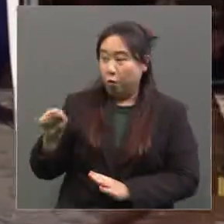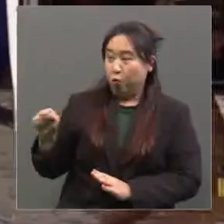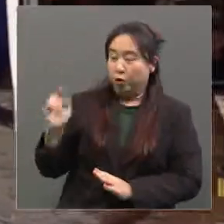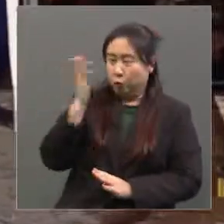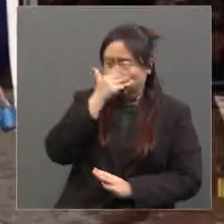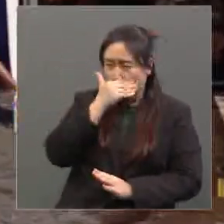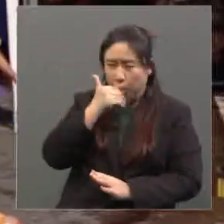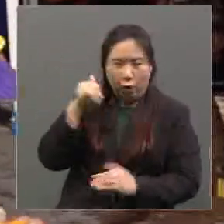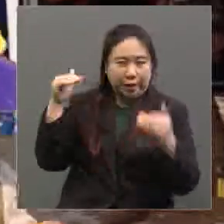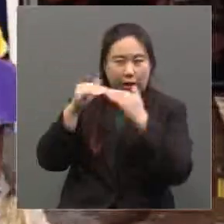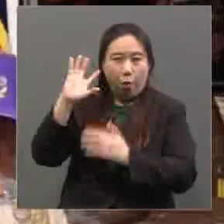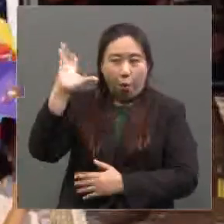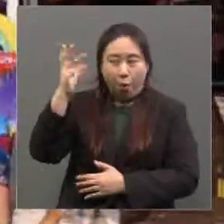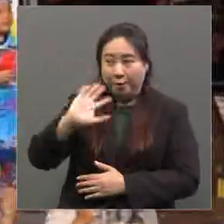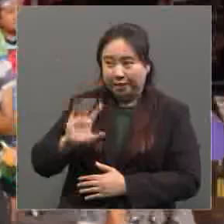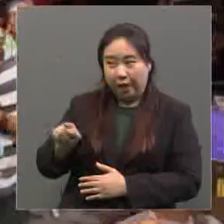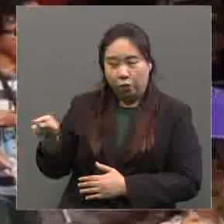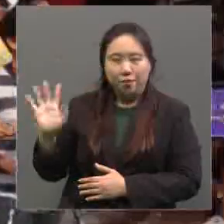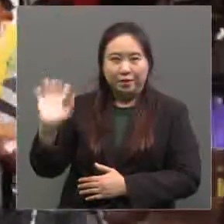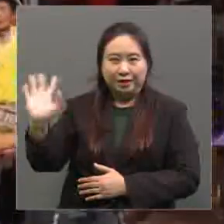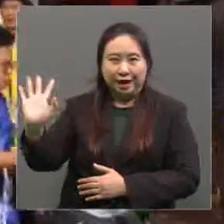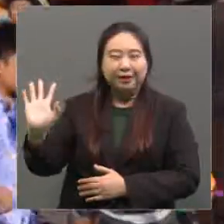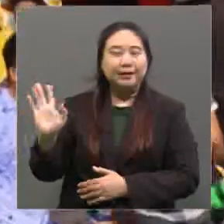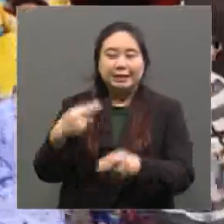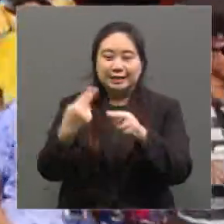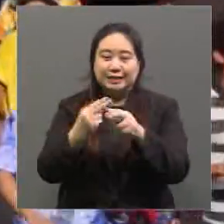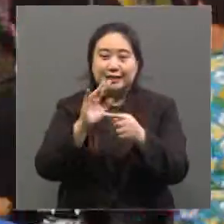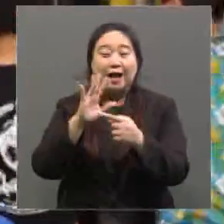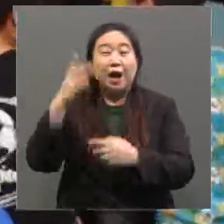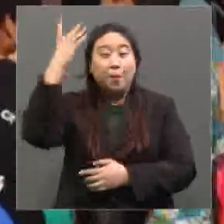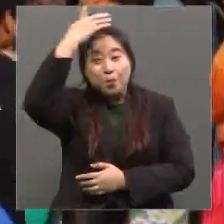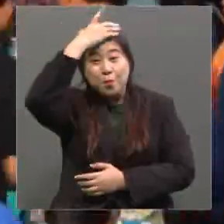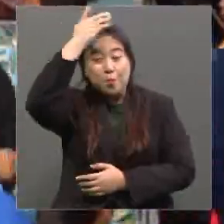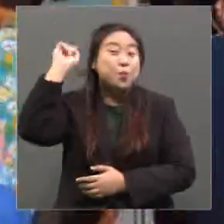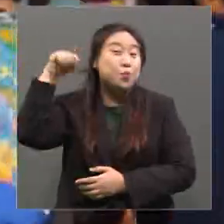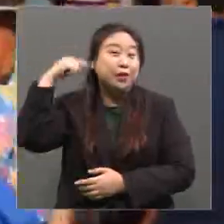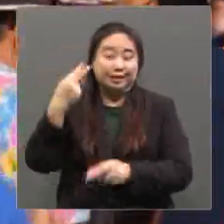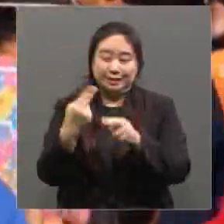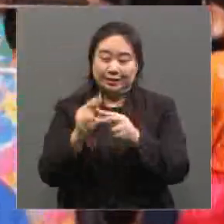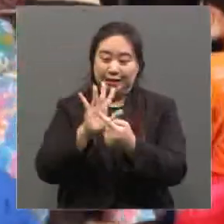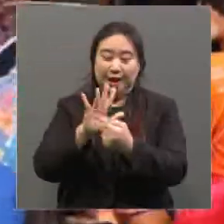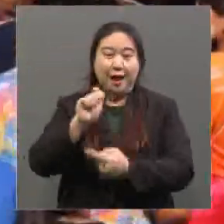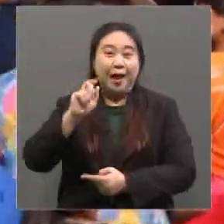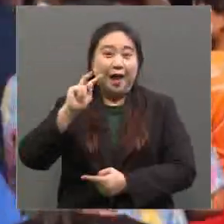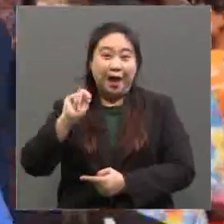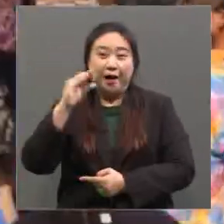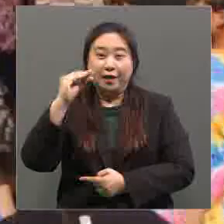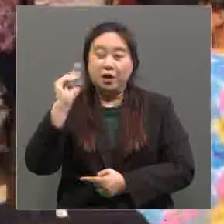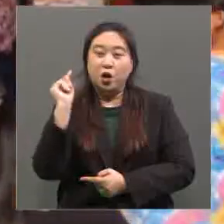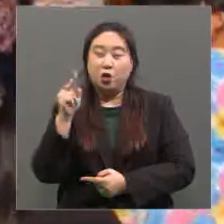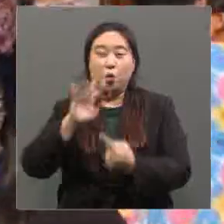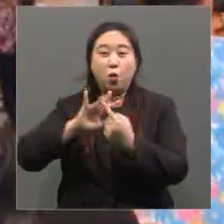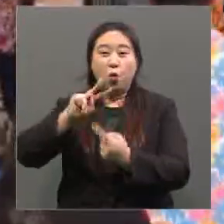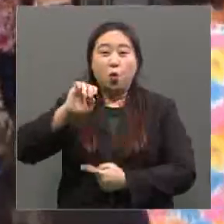คุณฮะไม่ใช่แนนแนนโทเนียฮะแอนโทเนียแอนโทเนียนะครับน้องแอนโทเนียซึ่งเป็นรองนาง